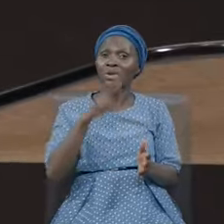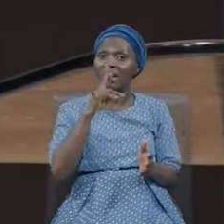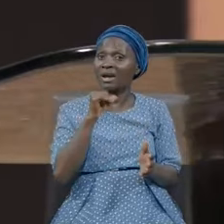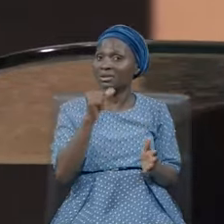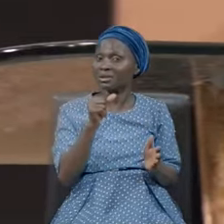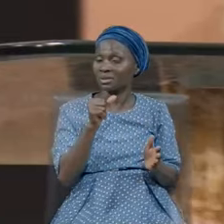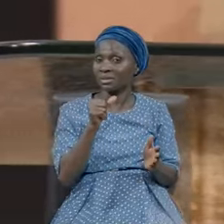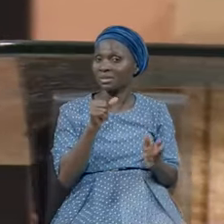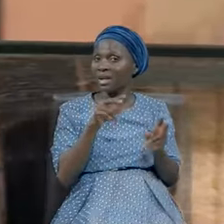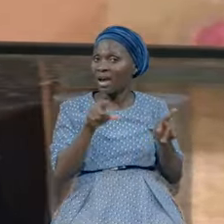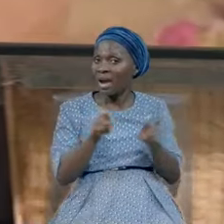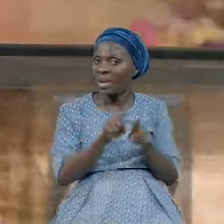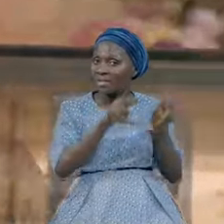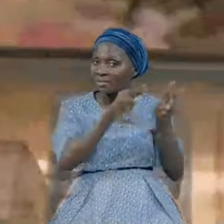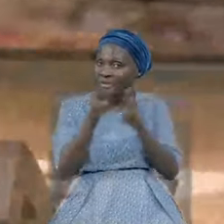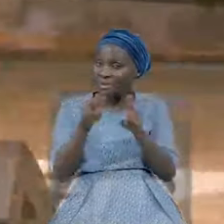aussi vigilant